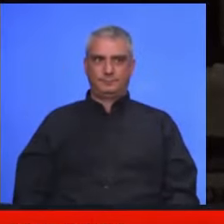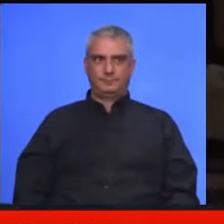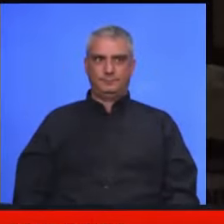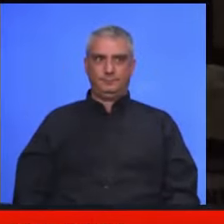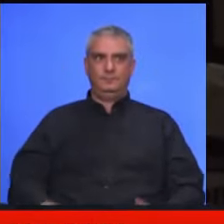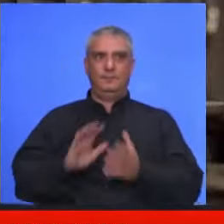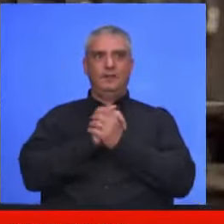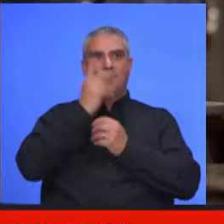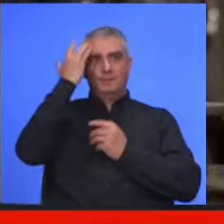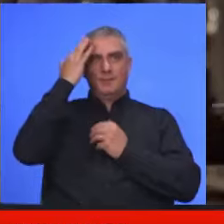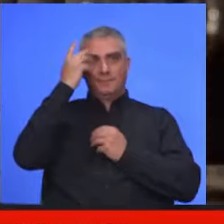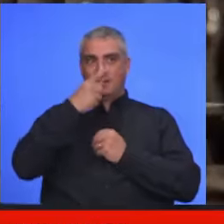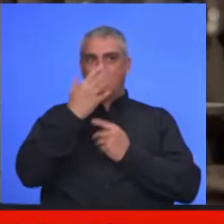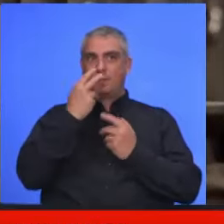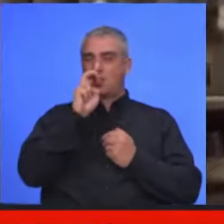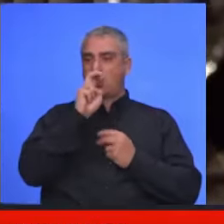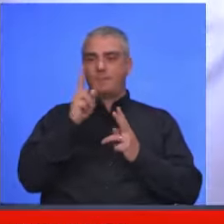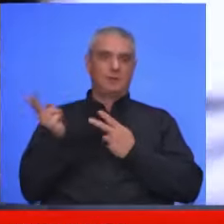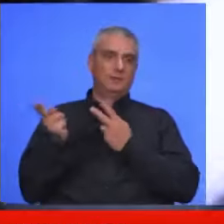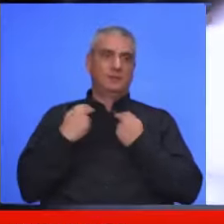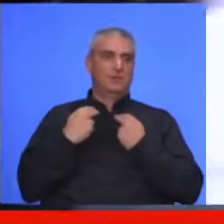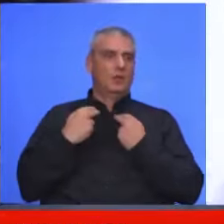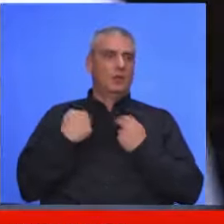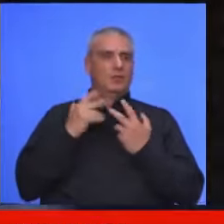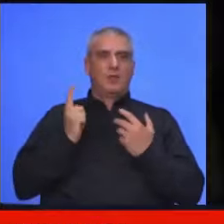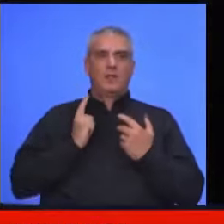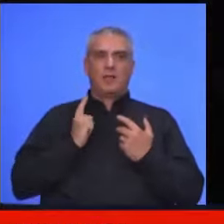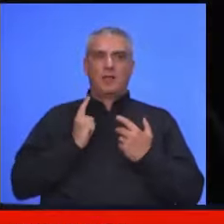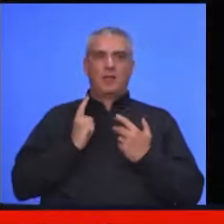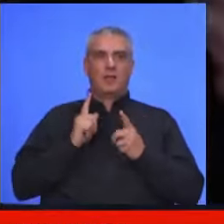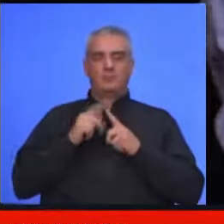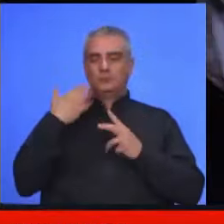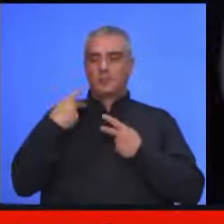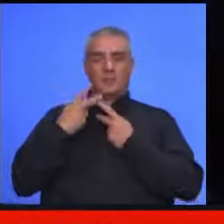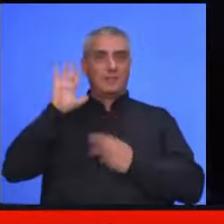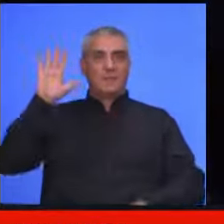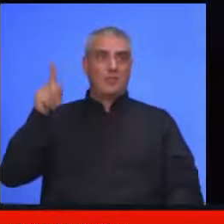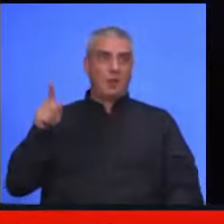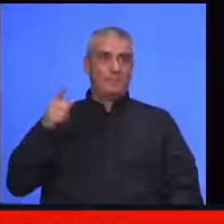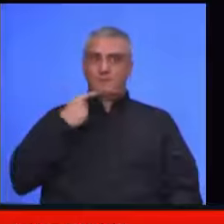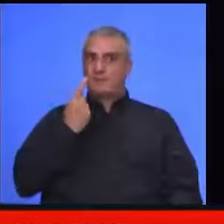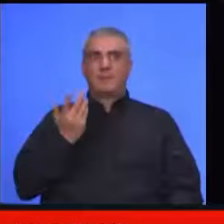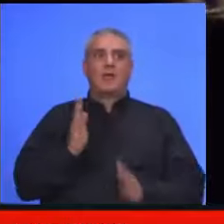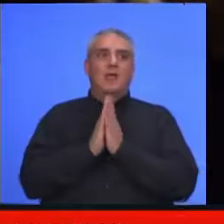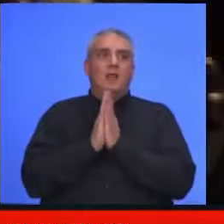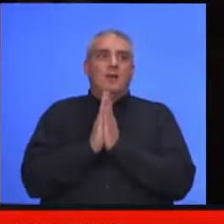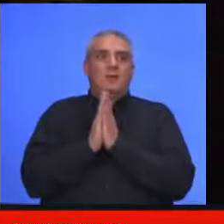החברים מדמיינים את הרגע שבו עומר יחזור. ממש, אני כל כך מחכה, זה ברמה שהייתי בבית חולים, וכאילו אמרתי, וואי,